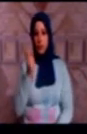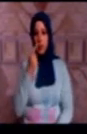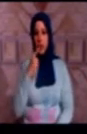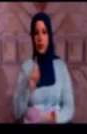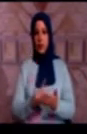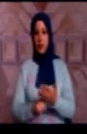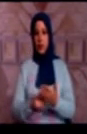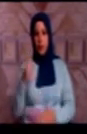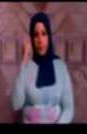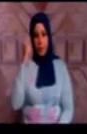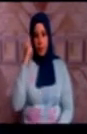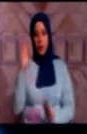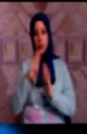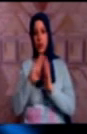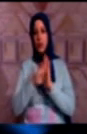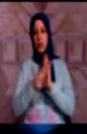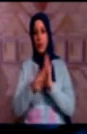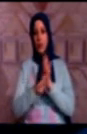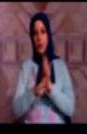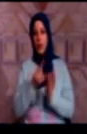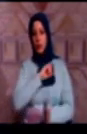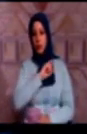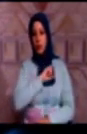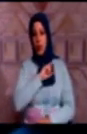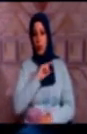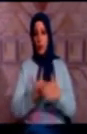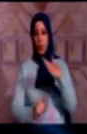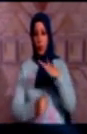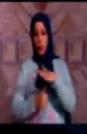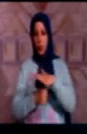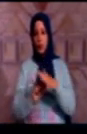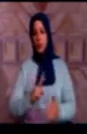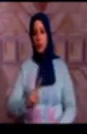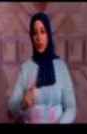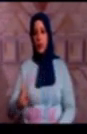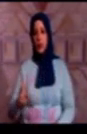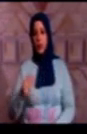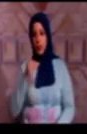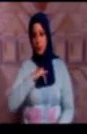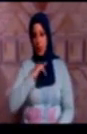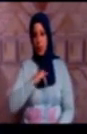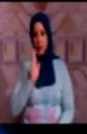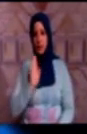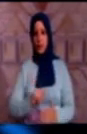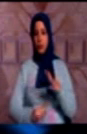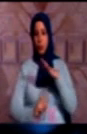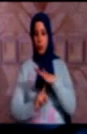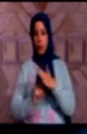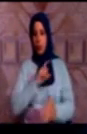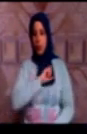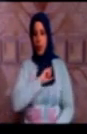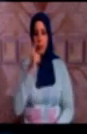ترتيب الرغبات من قبل الطالب للكليات التي يريد الالتحاق بها